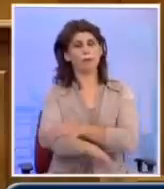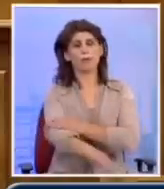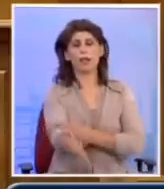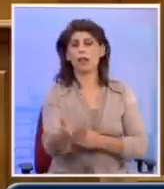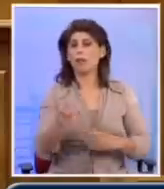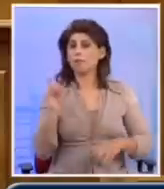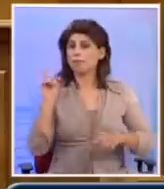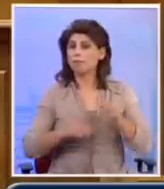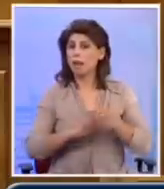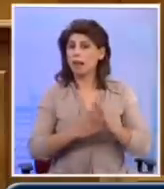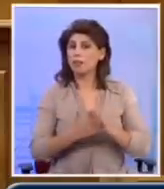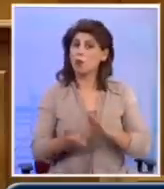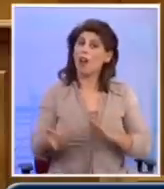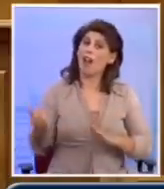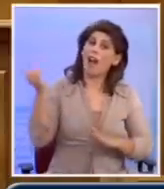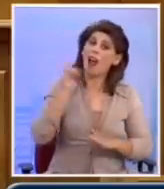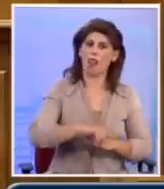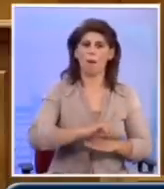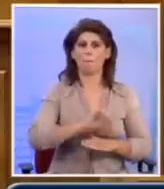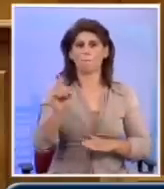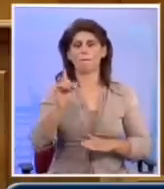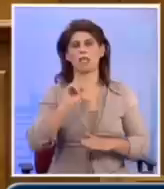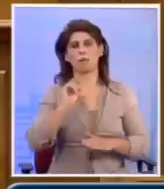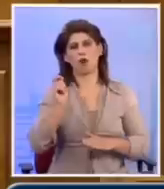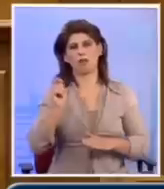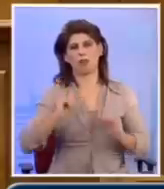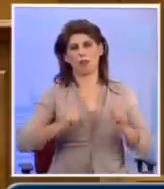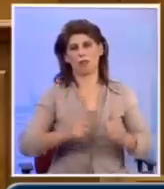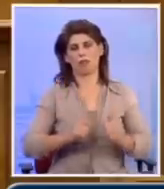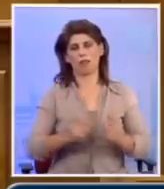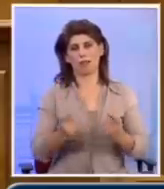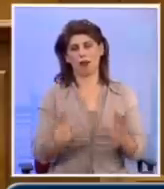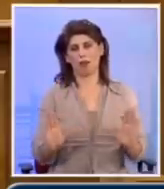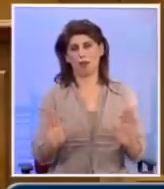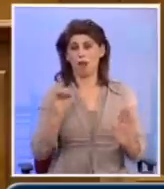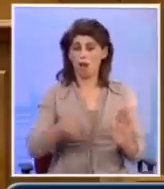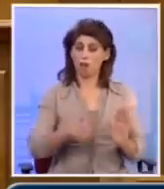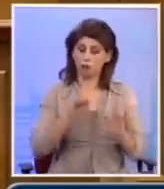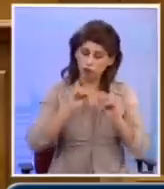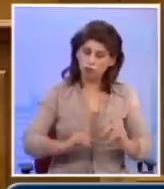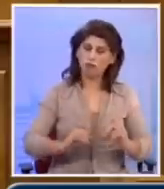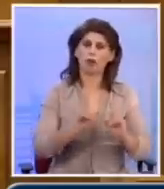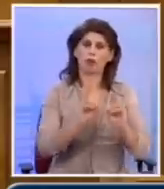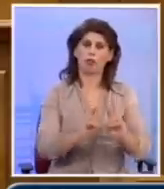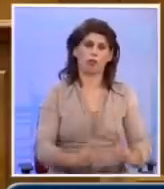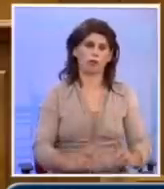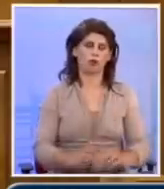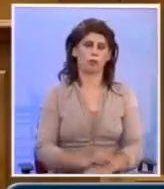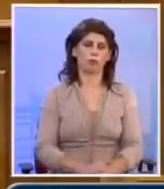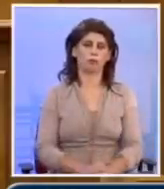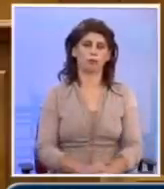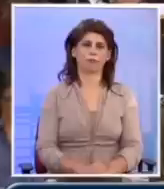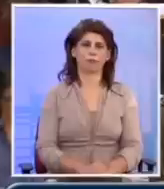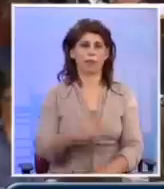πράξεις που είχαν άλλα, μη πολιτικά κίνητρα. Αυτό οφείλουμε να διερευνήσουμε. Και